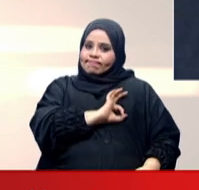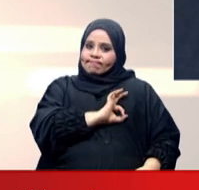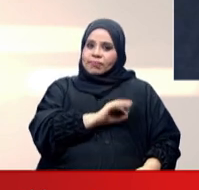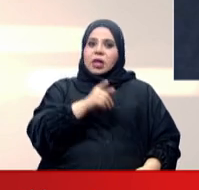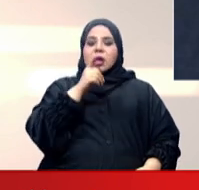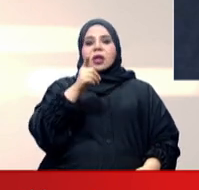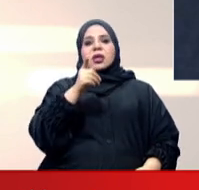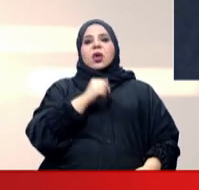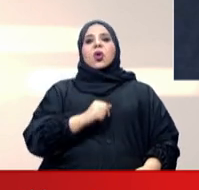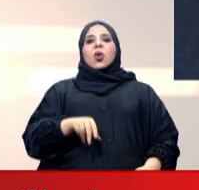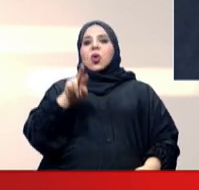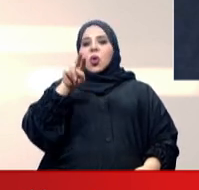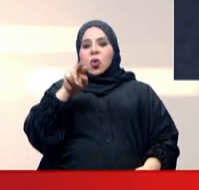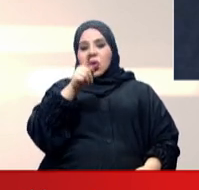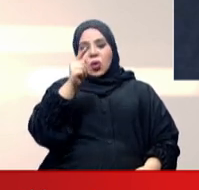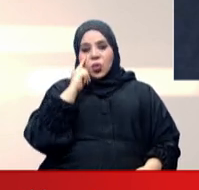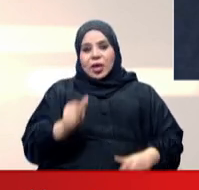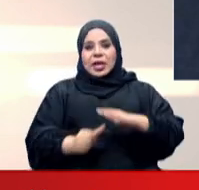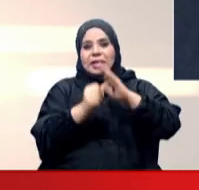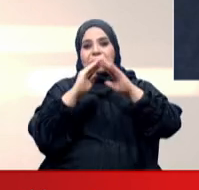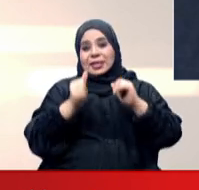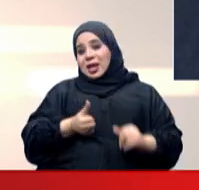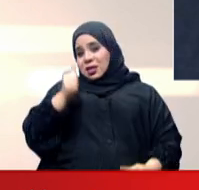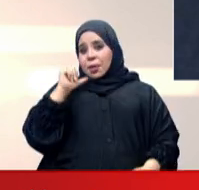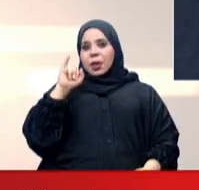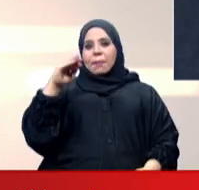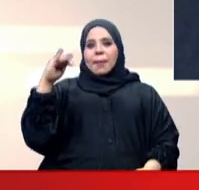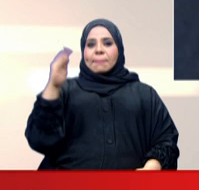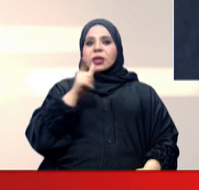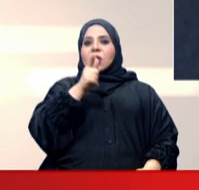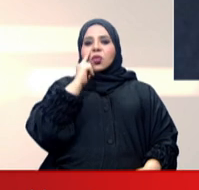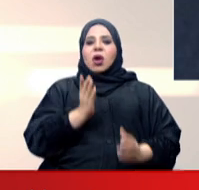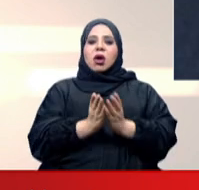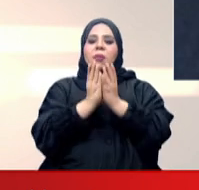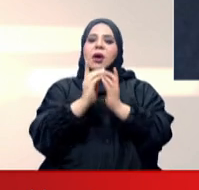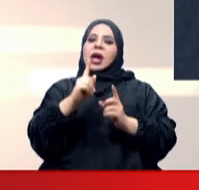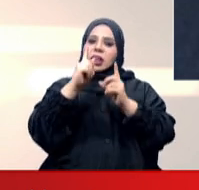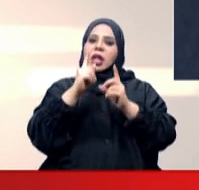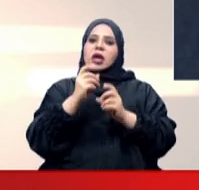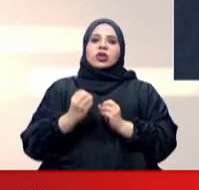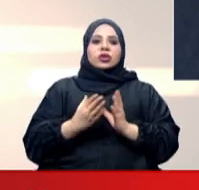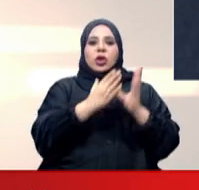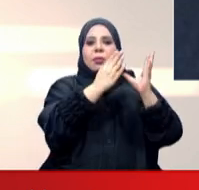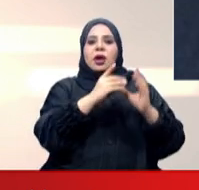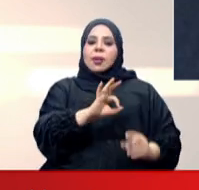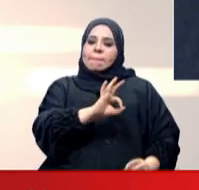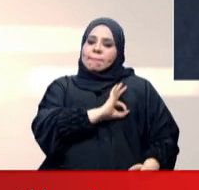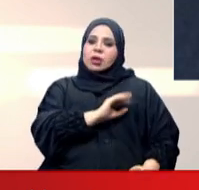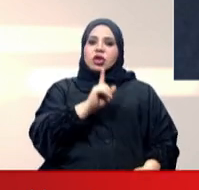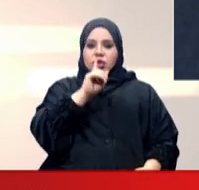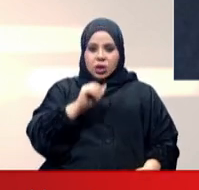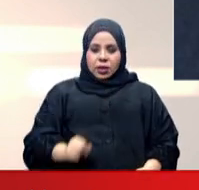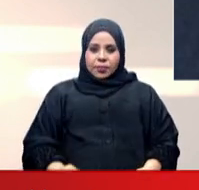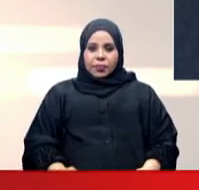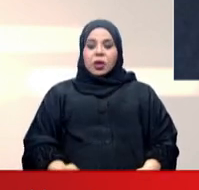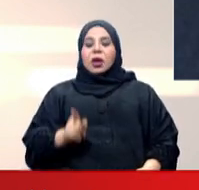مواساته بوفاة الرئيس المصري الأسبق محمد حسني مبارك، سائلا المولى عز وجل أن يتغمده بواسع رحمته